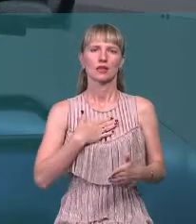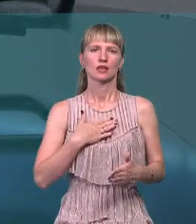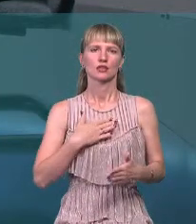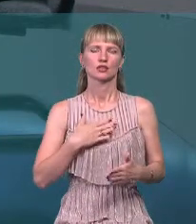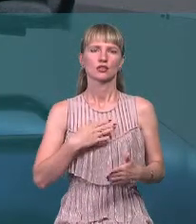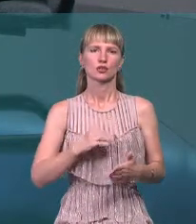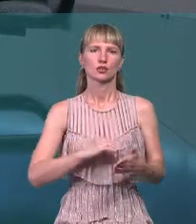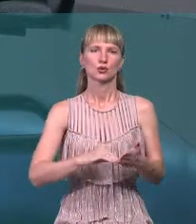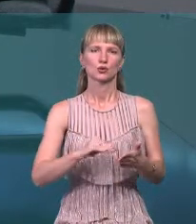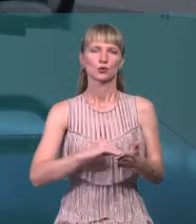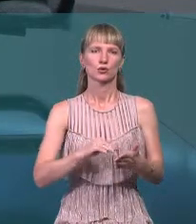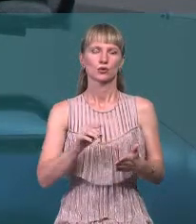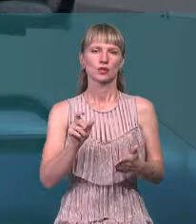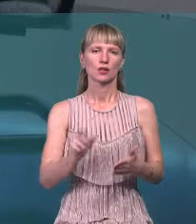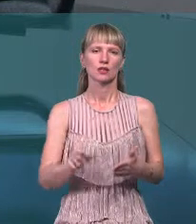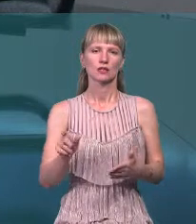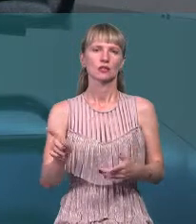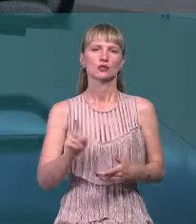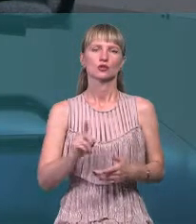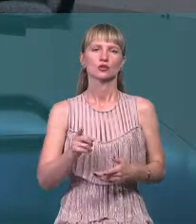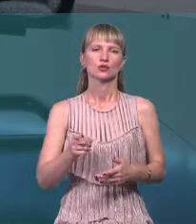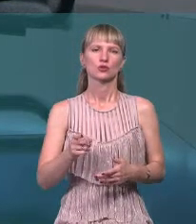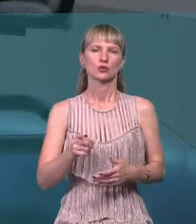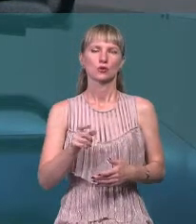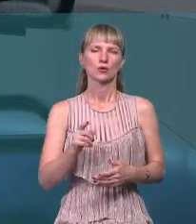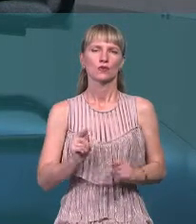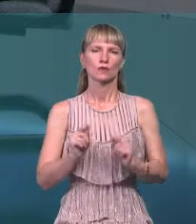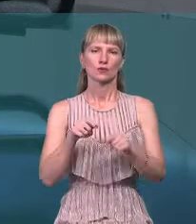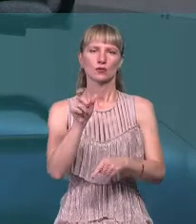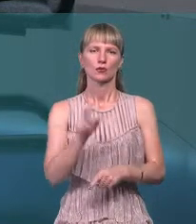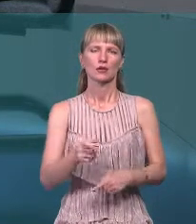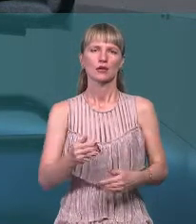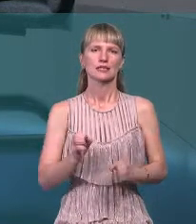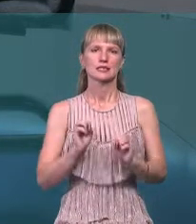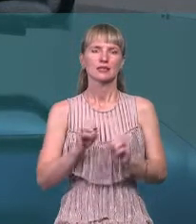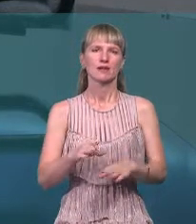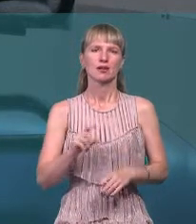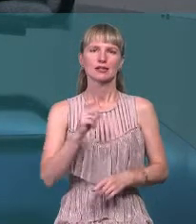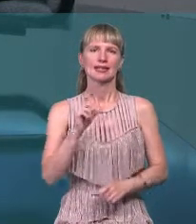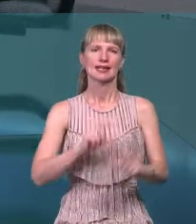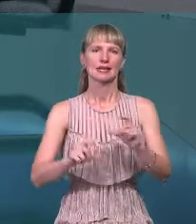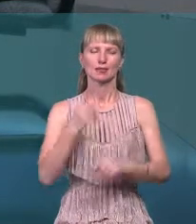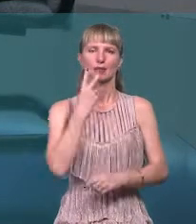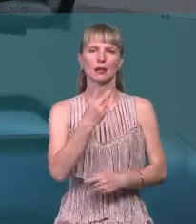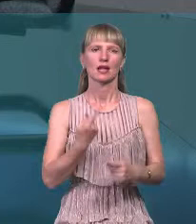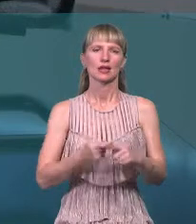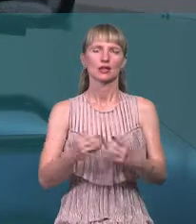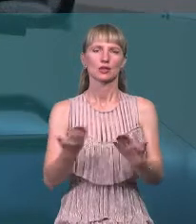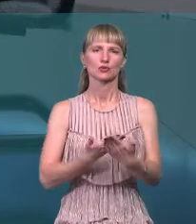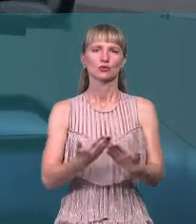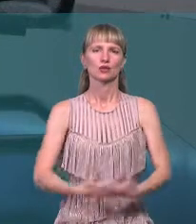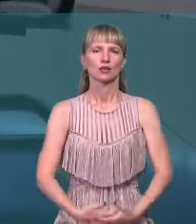новин. Вчора абітурієнти здавали якраз таке останні ЗНО з хімії, тож давайте переглянемо цей сюжет.